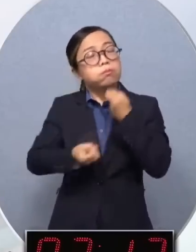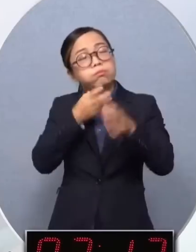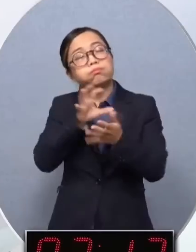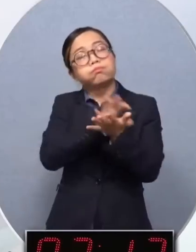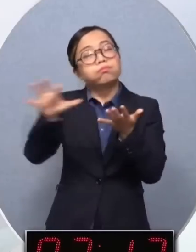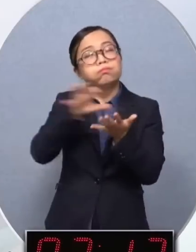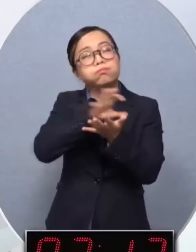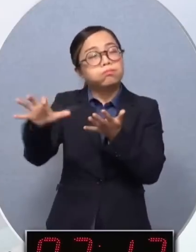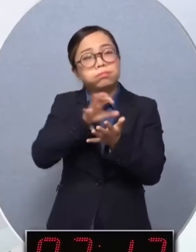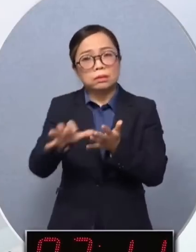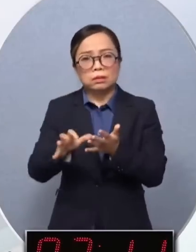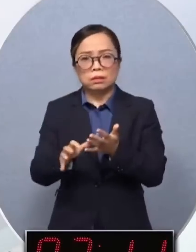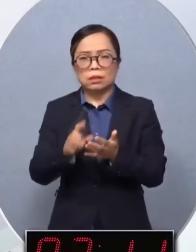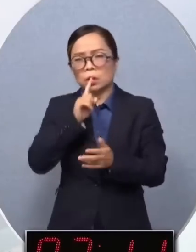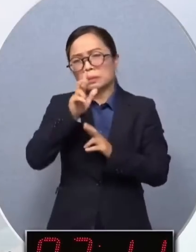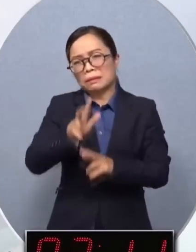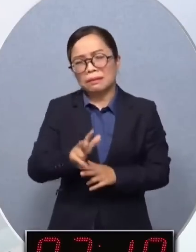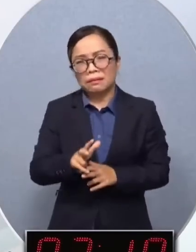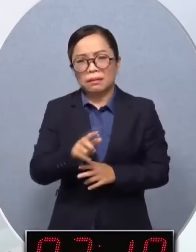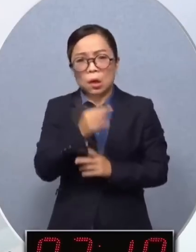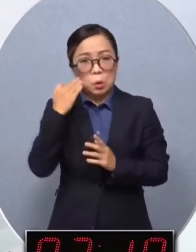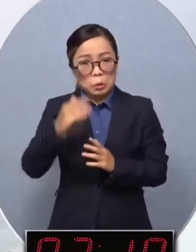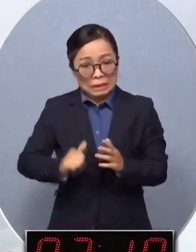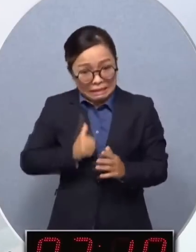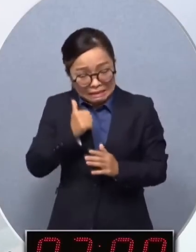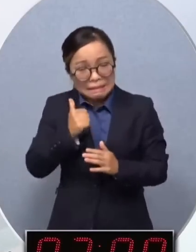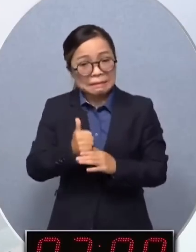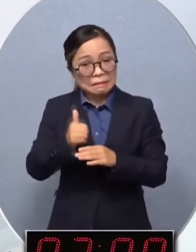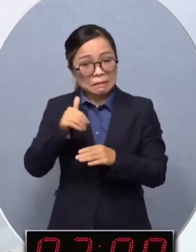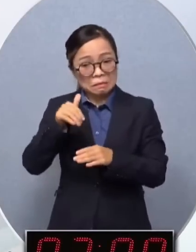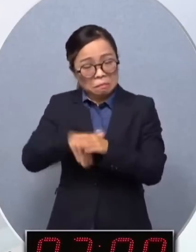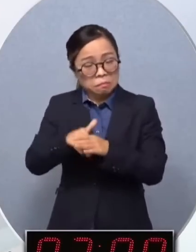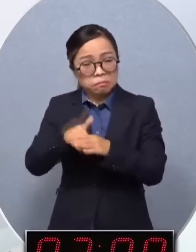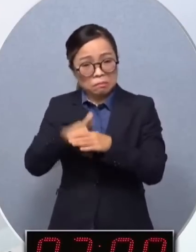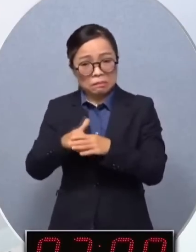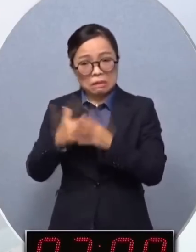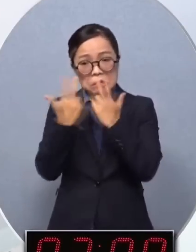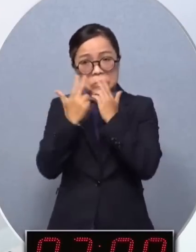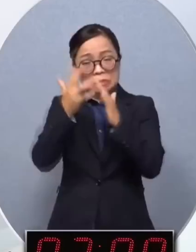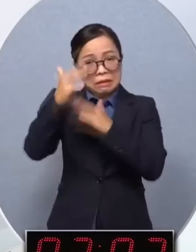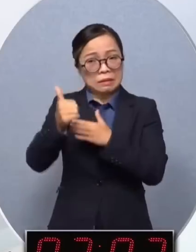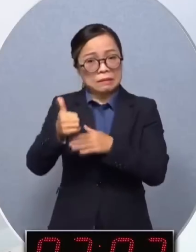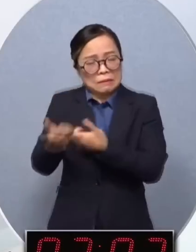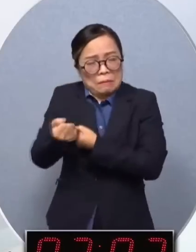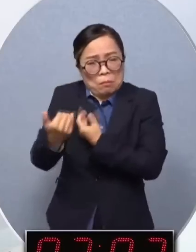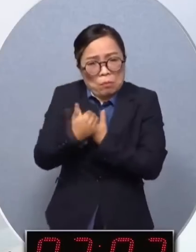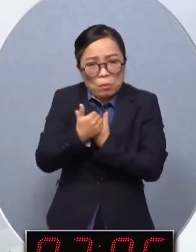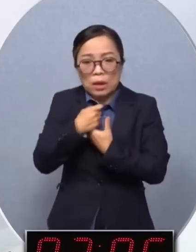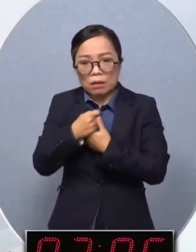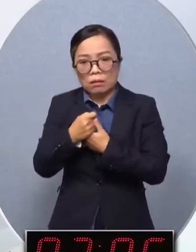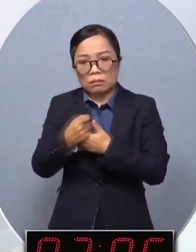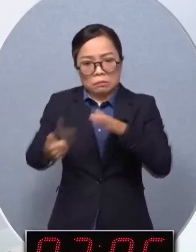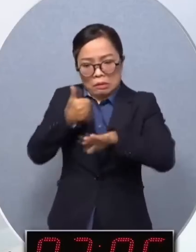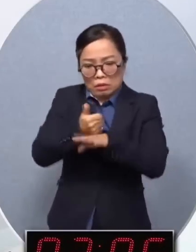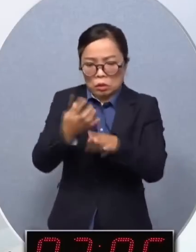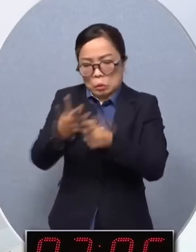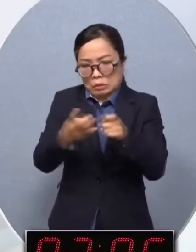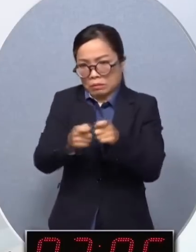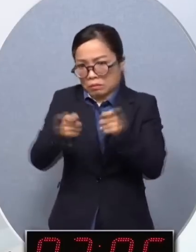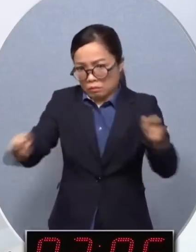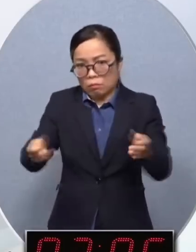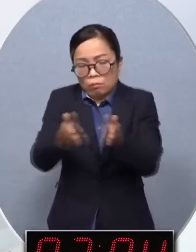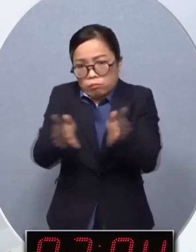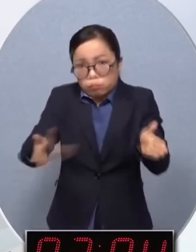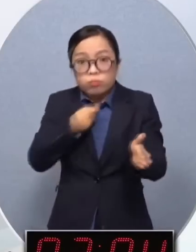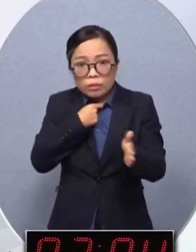话。事实上，如果你要选新北市长，这个任期就是四年，想做